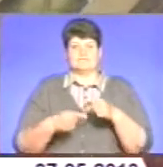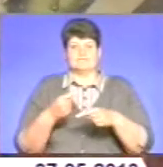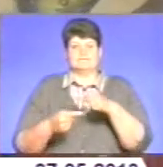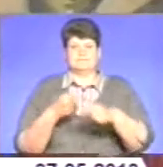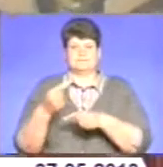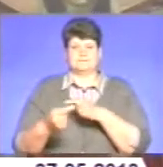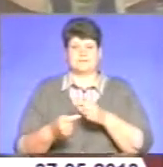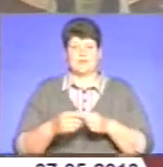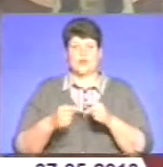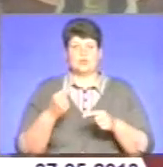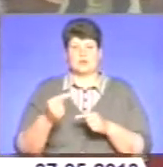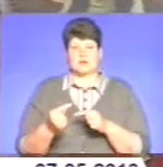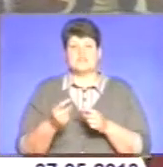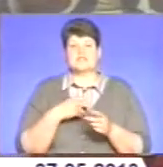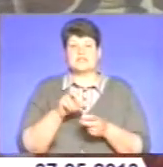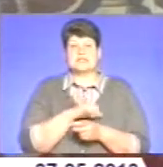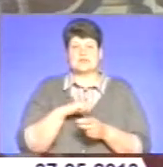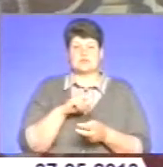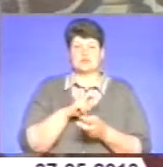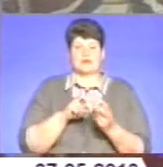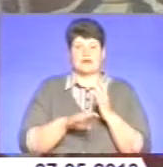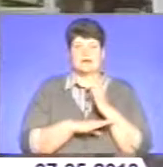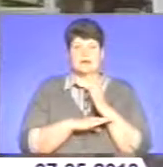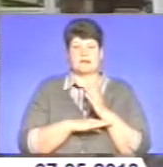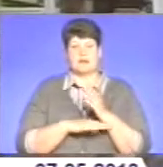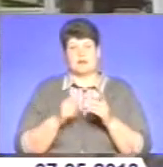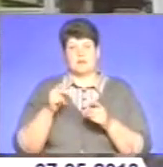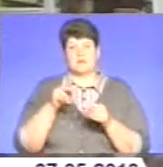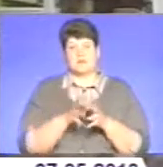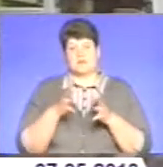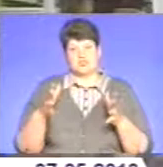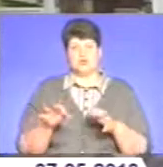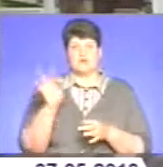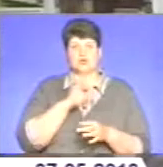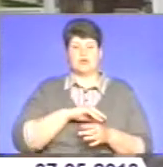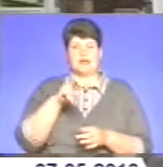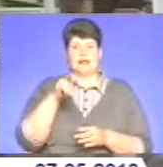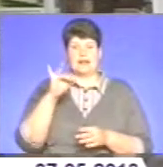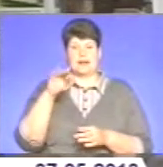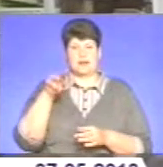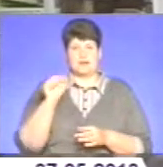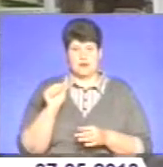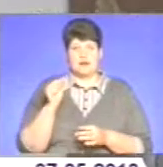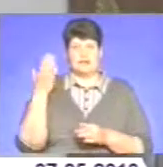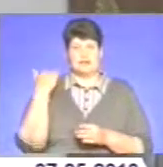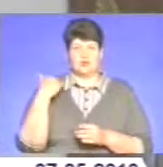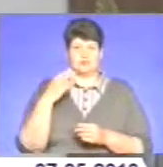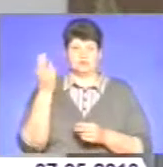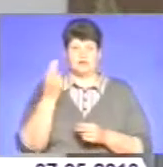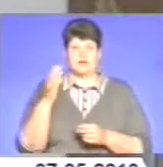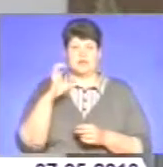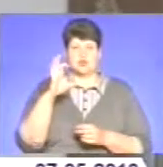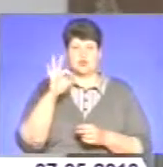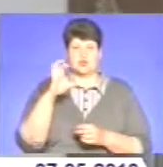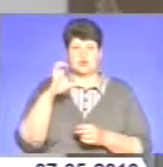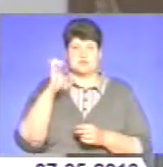онуків. Він сам шукає дерево, в основному використовує липу. На ній переважно писали в давнину або ж сосну. На дошку